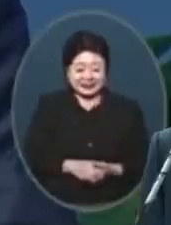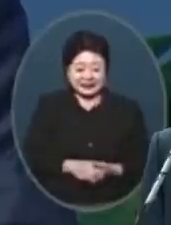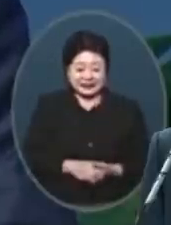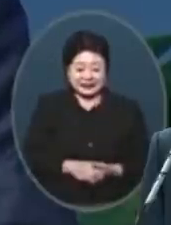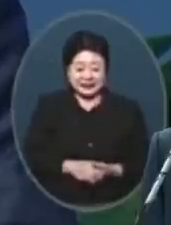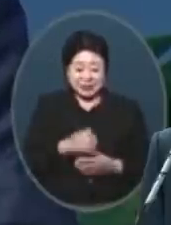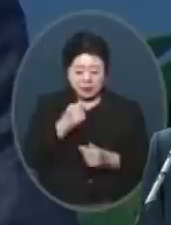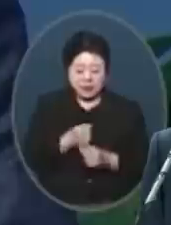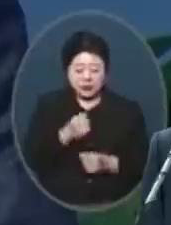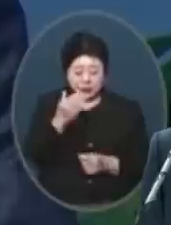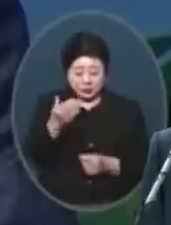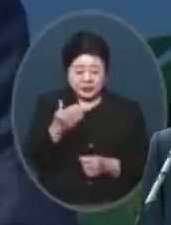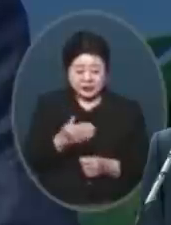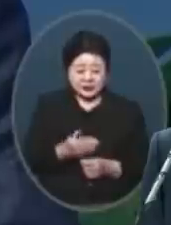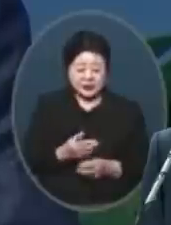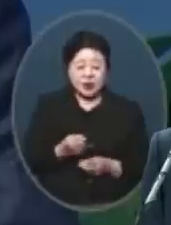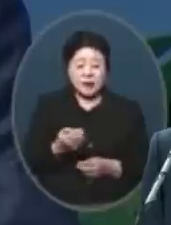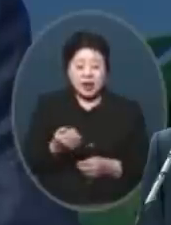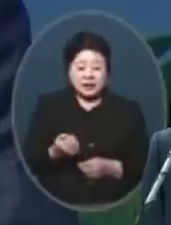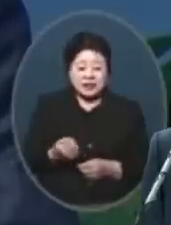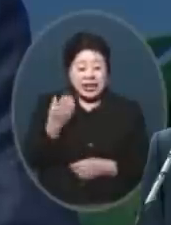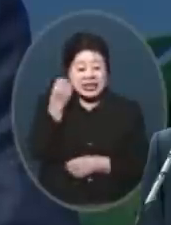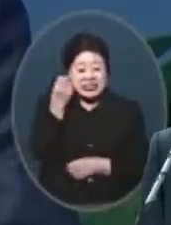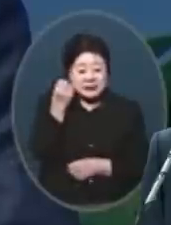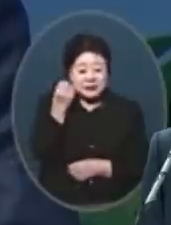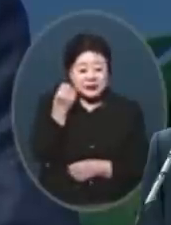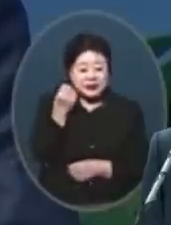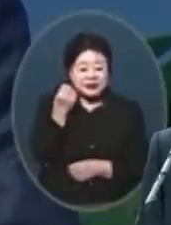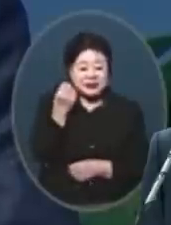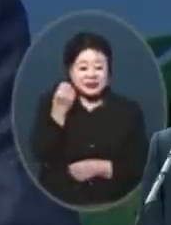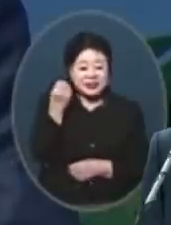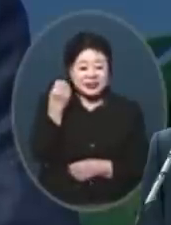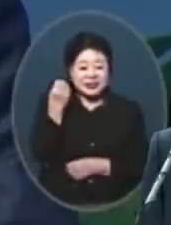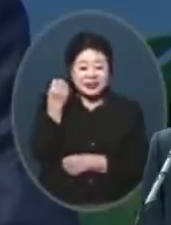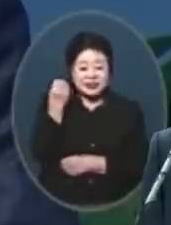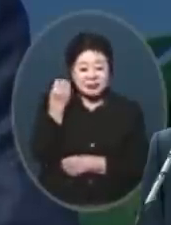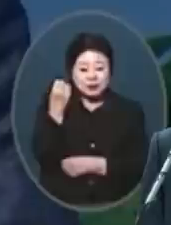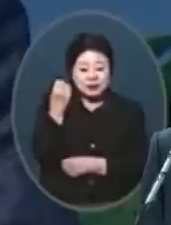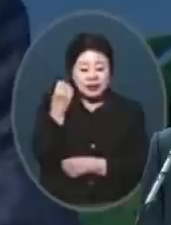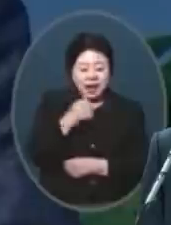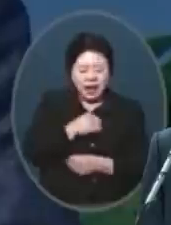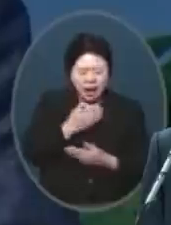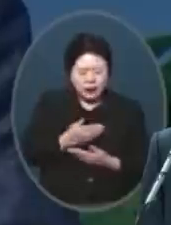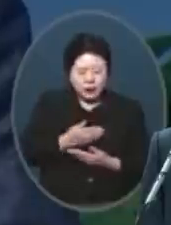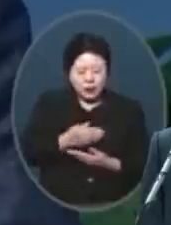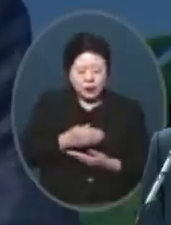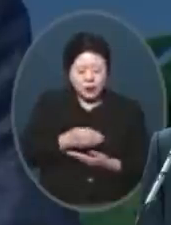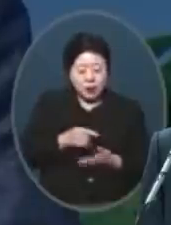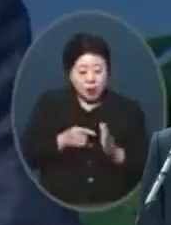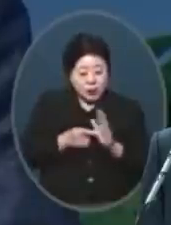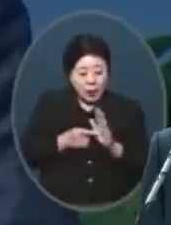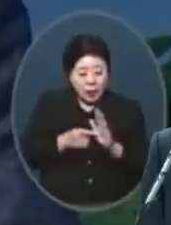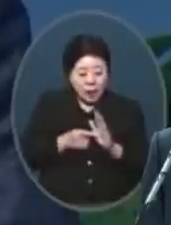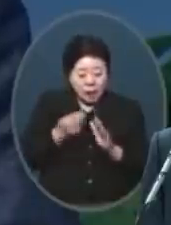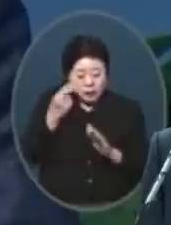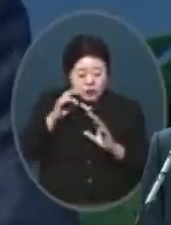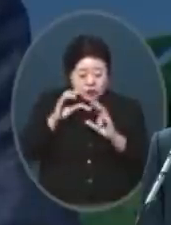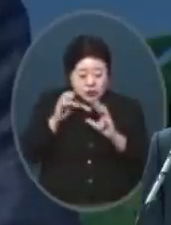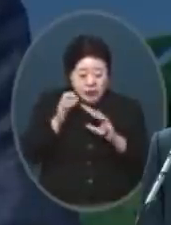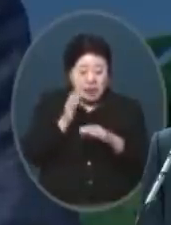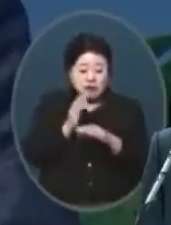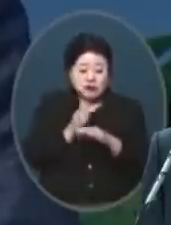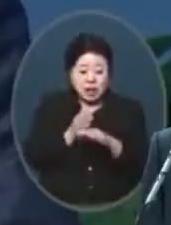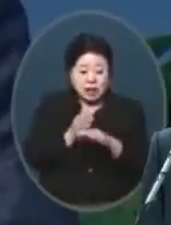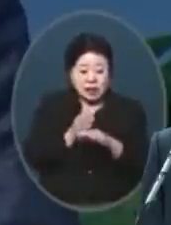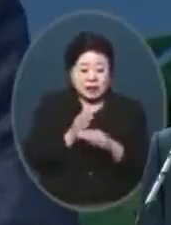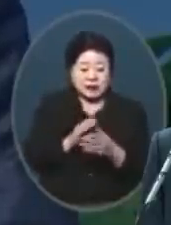생기게 만드는 것입니다. 얼마 전 신문에 아주 감동적인 기사를 보았는데 미주 중앙일보에